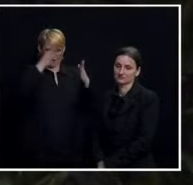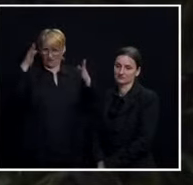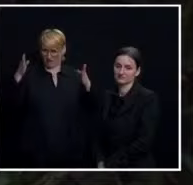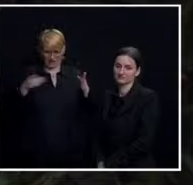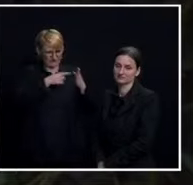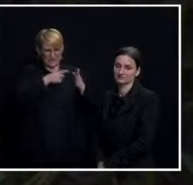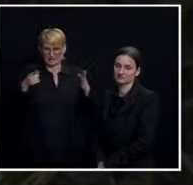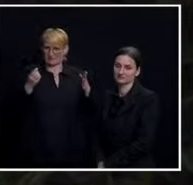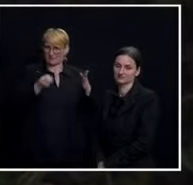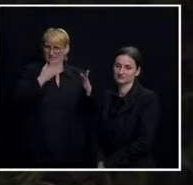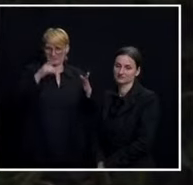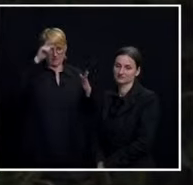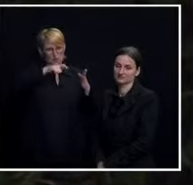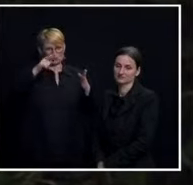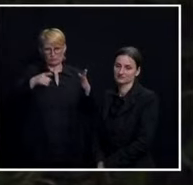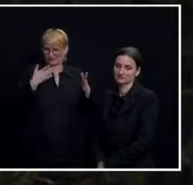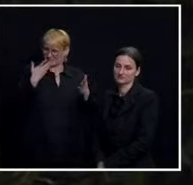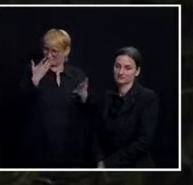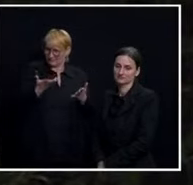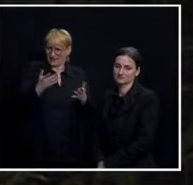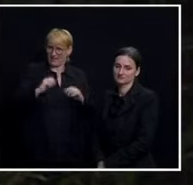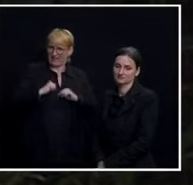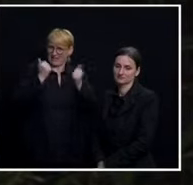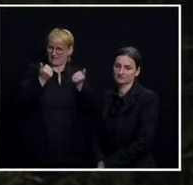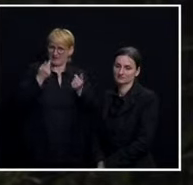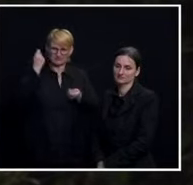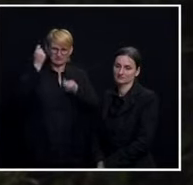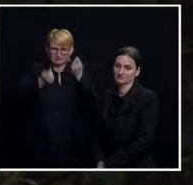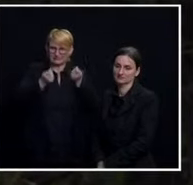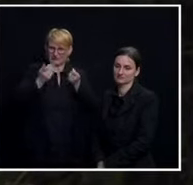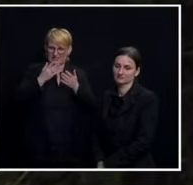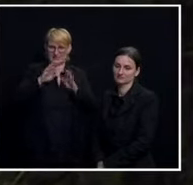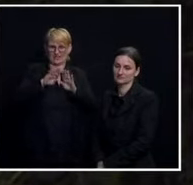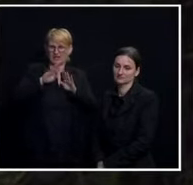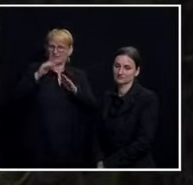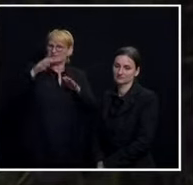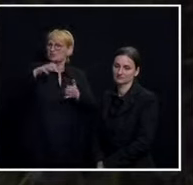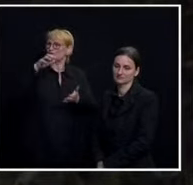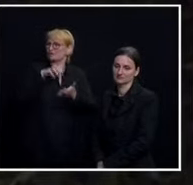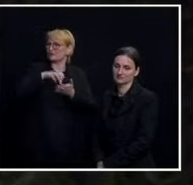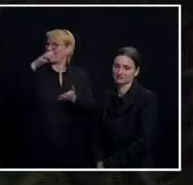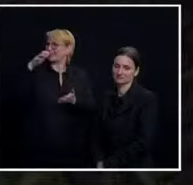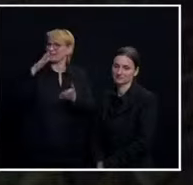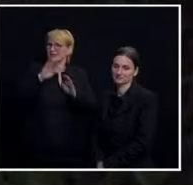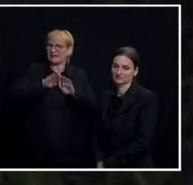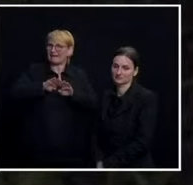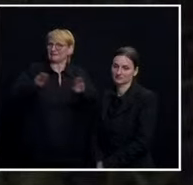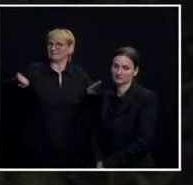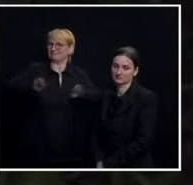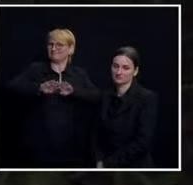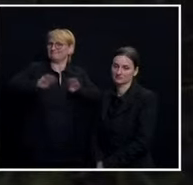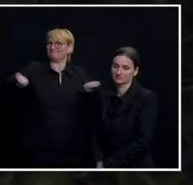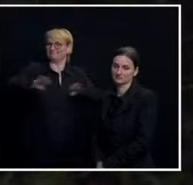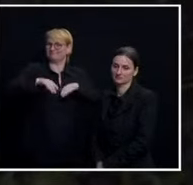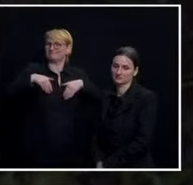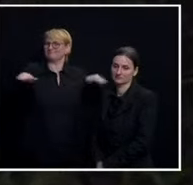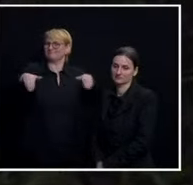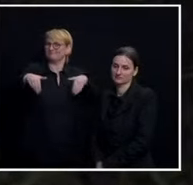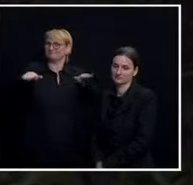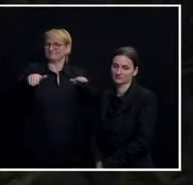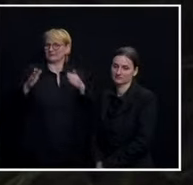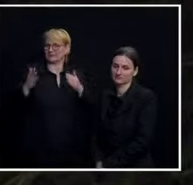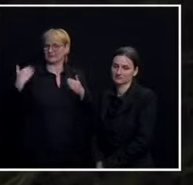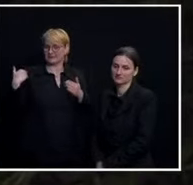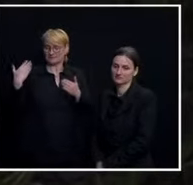den Menschen angetan wurde, die in dieser Stadt an den Rand gedrängt wurden. Und aufgrund dieser